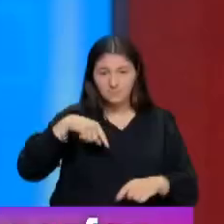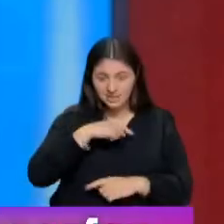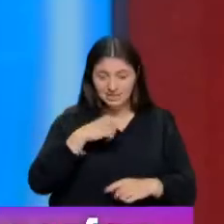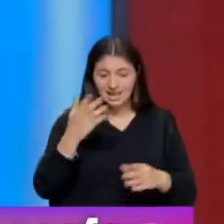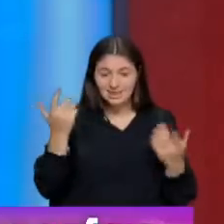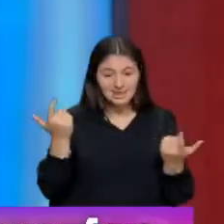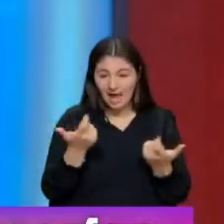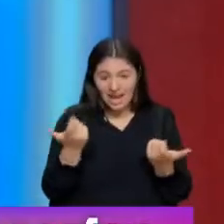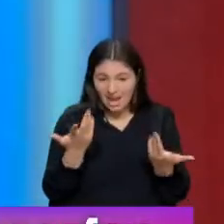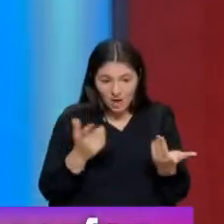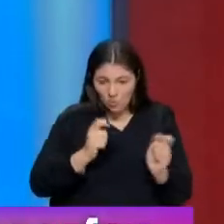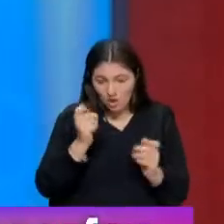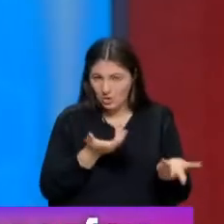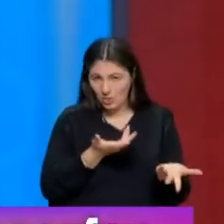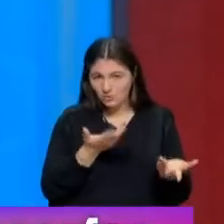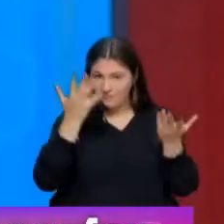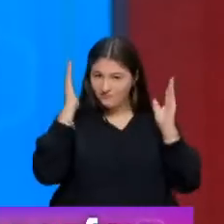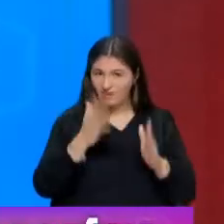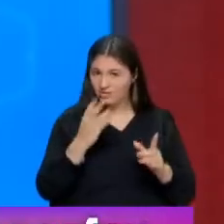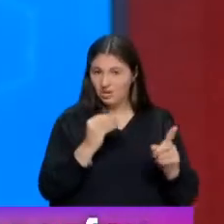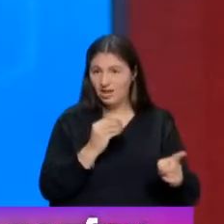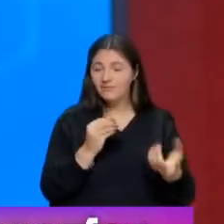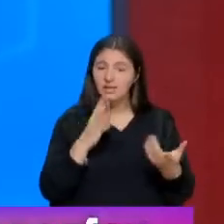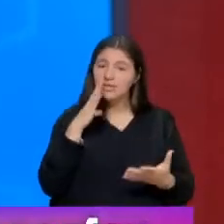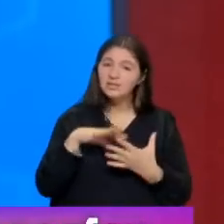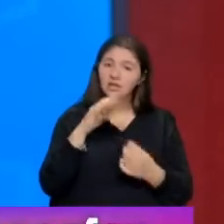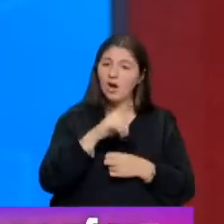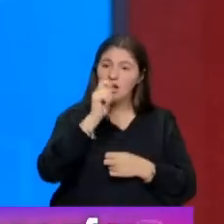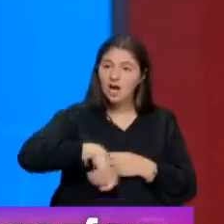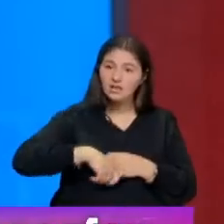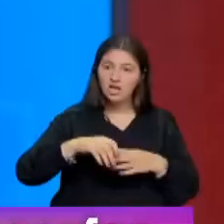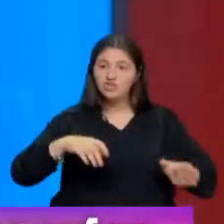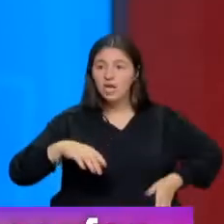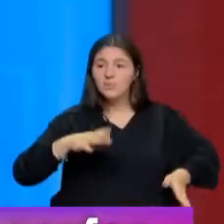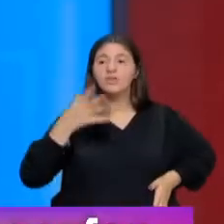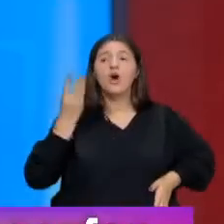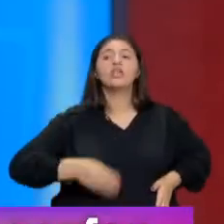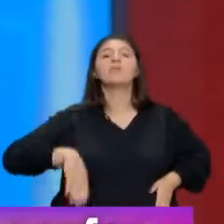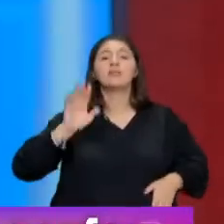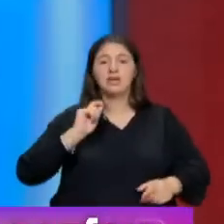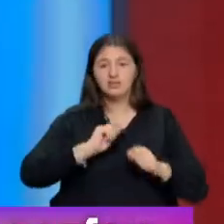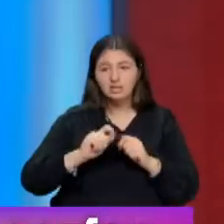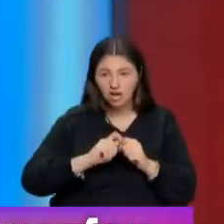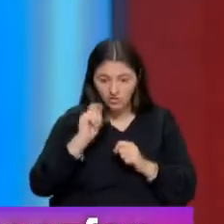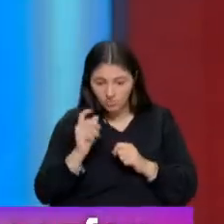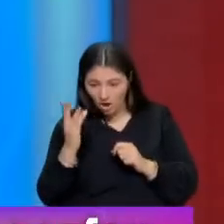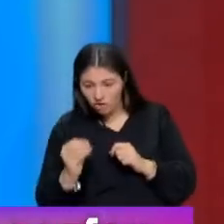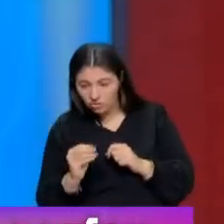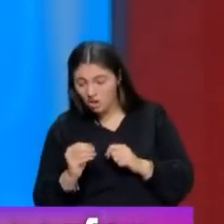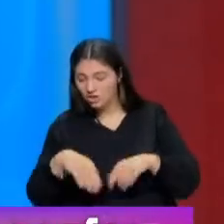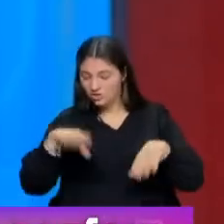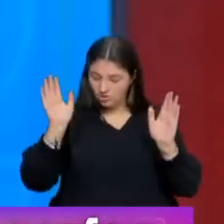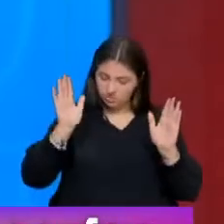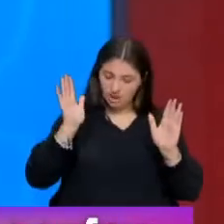nereye kullanıyoruz ağırlıkla ve insanlar o kredi kartları cebinde olmazsa tasarruf mu etmiş olacaklar